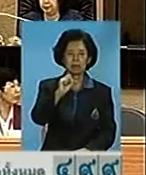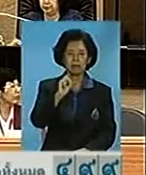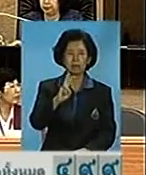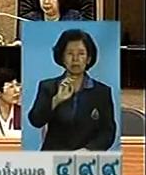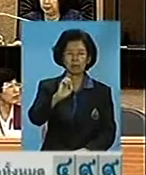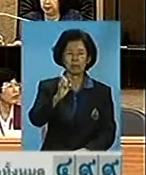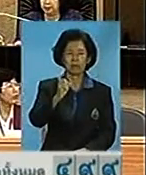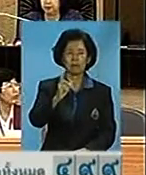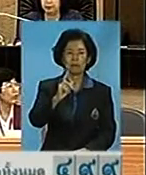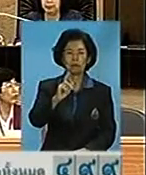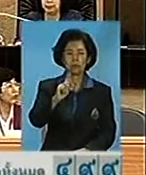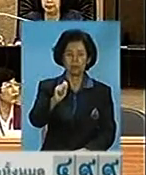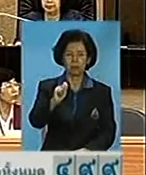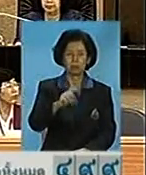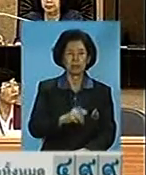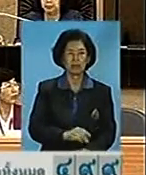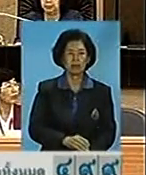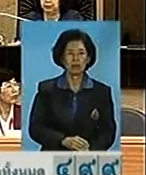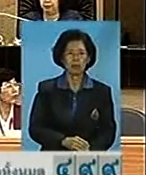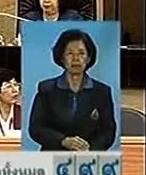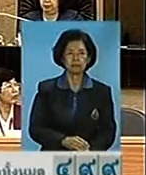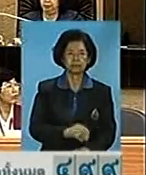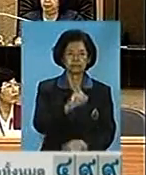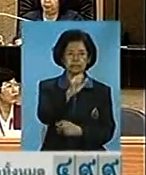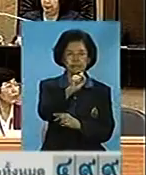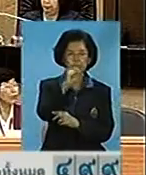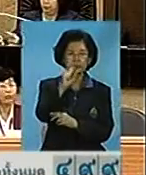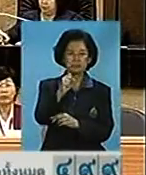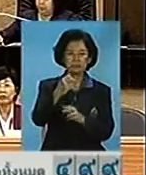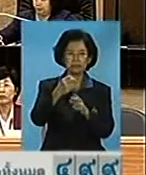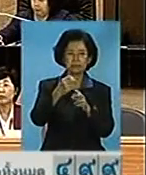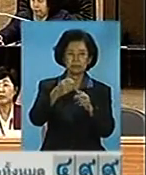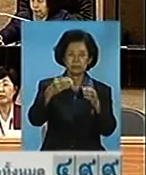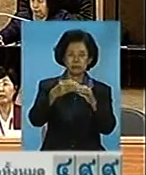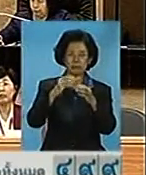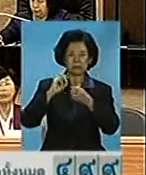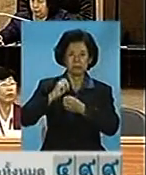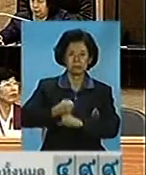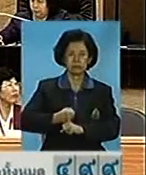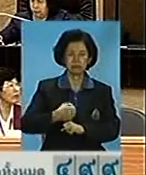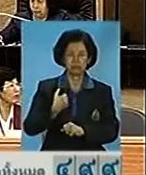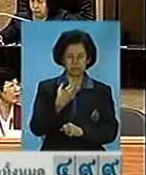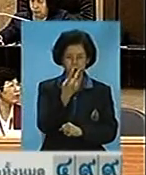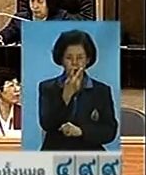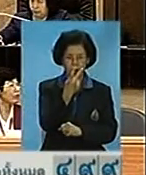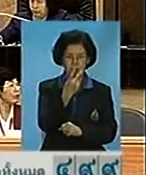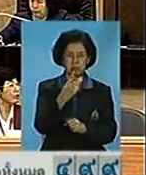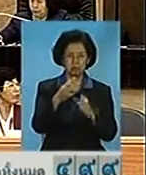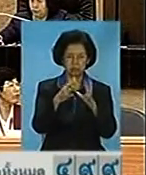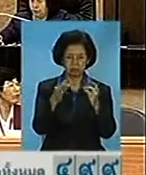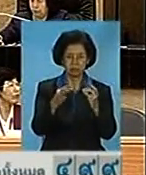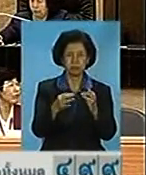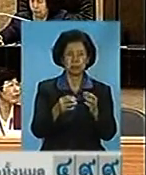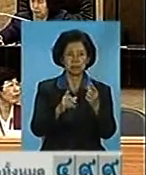ขอบคุณท่านประธานผมกสิทธิ์พิรมสสบัญชีรายชื่อพรรคประชาธิปัตย์มี2ประเด็นครับ